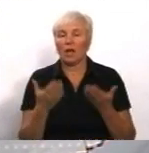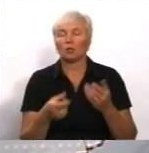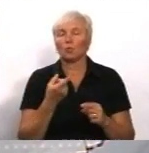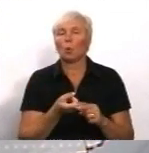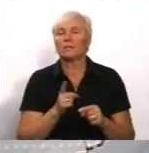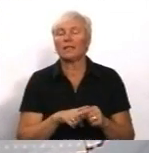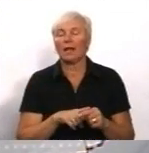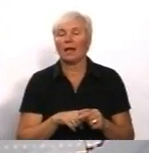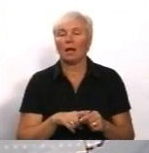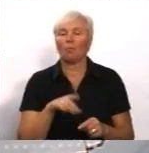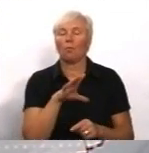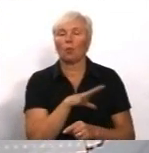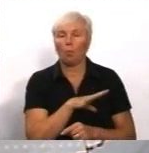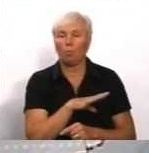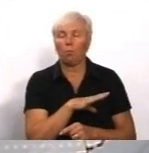було б...